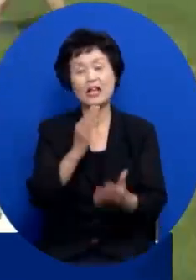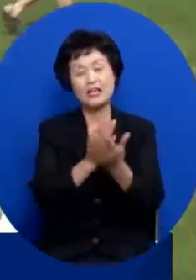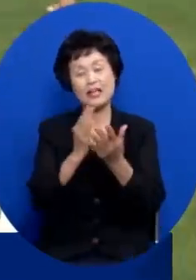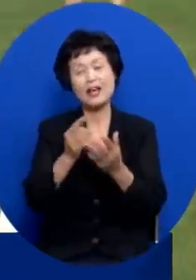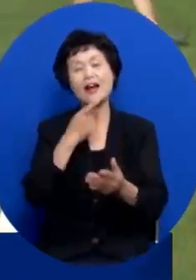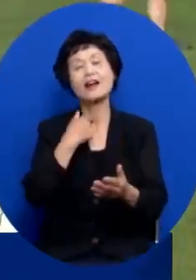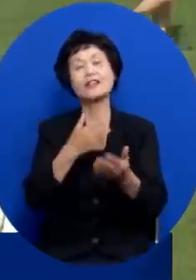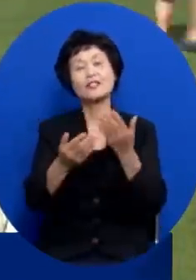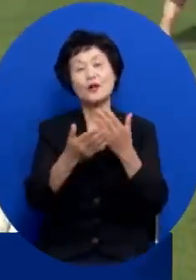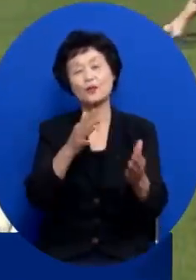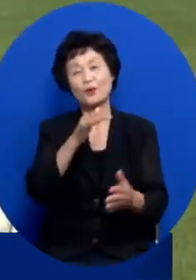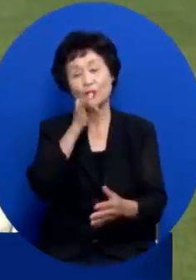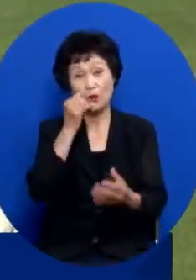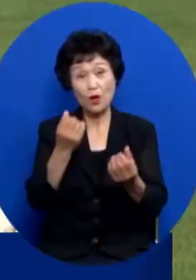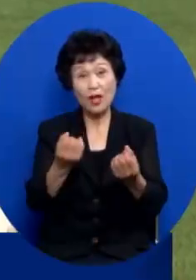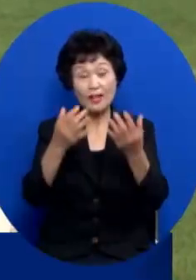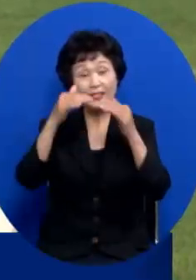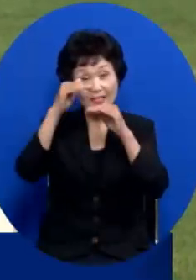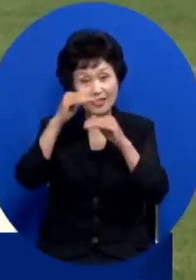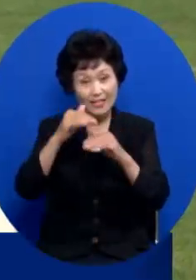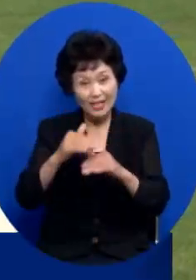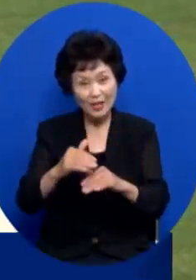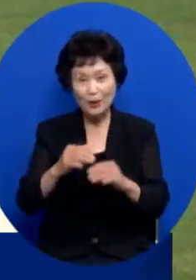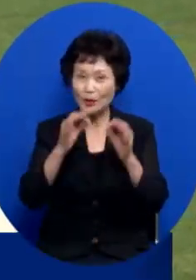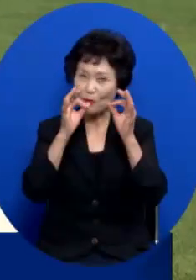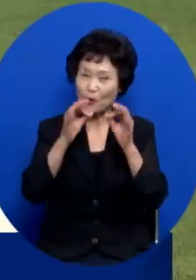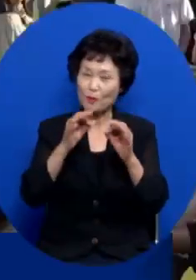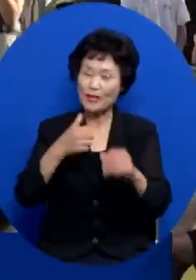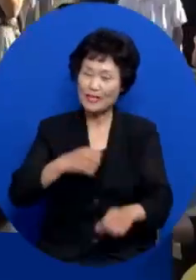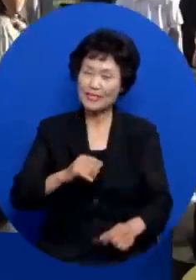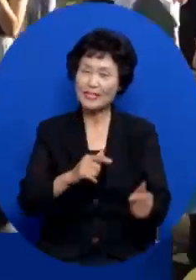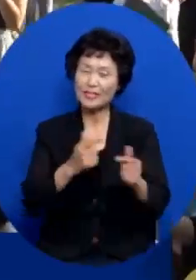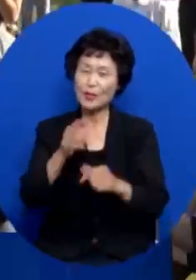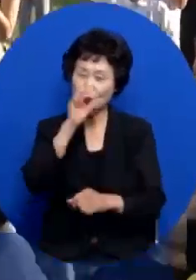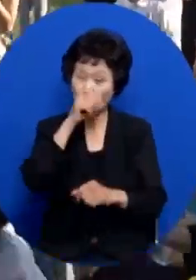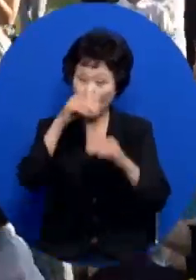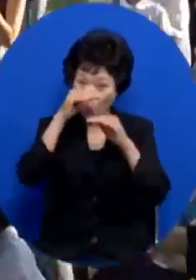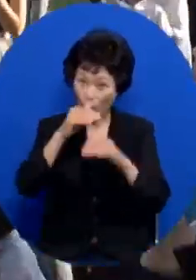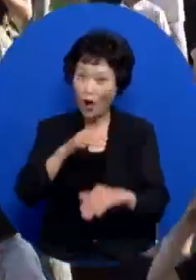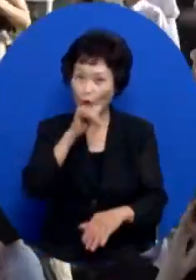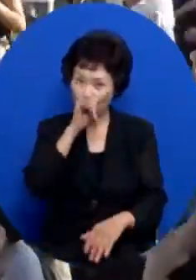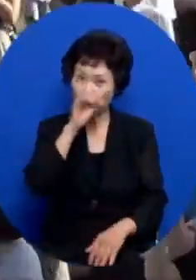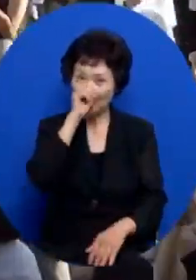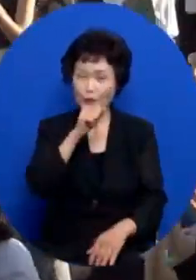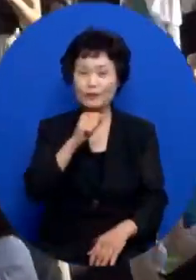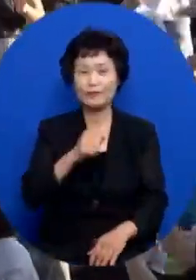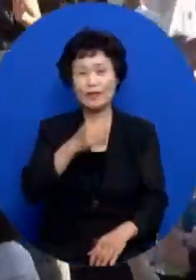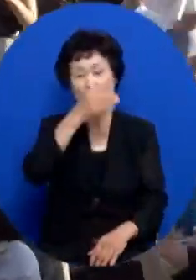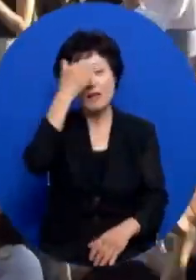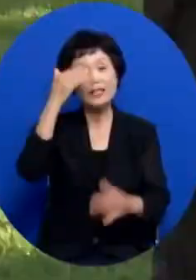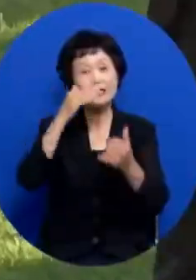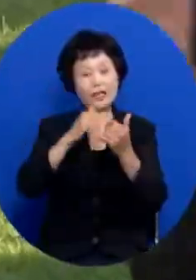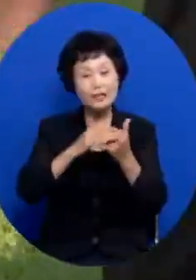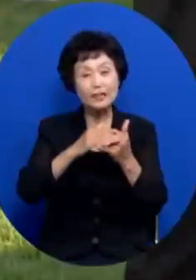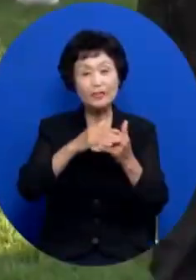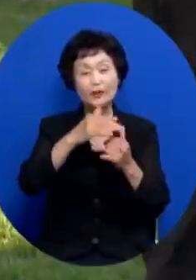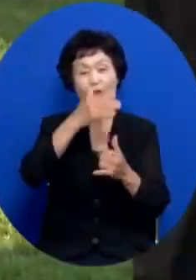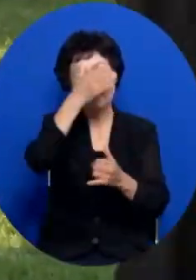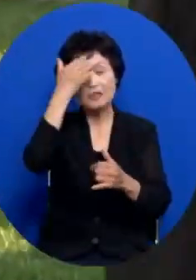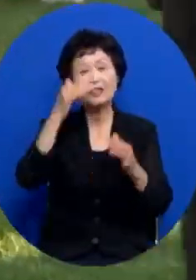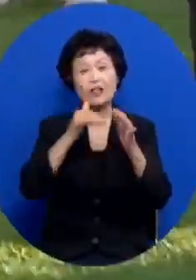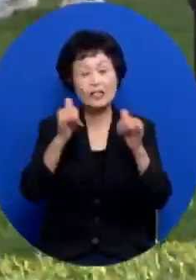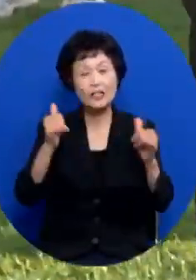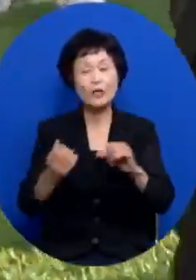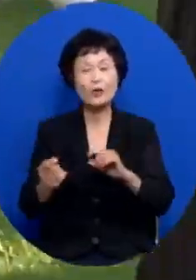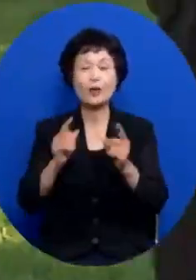많고 오늘 행사 내용이 아이들에게도 좋은 내용인 것 같아서. 청소년 청년 회복을 위해 한국교회가